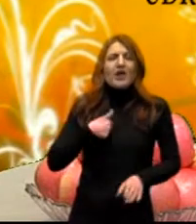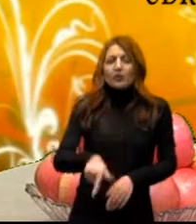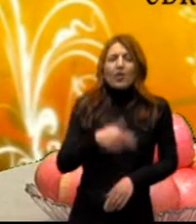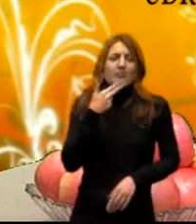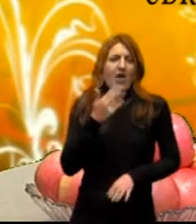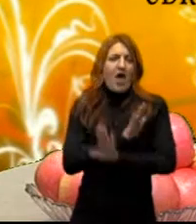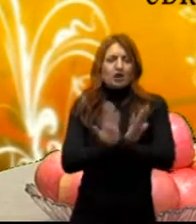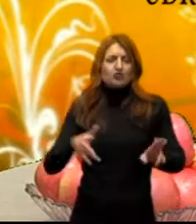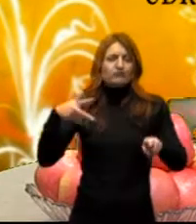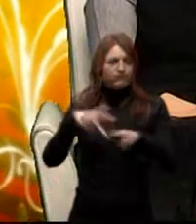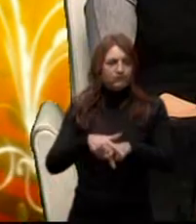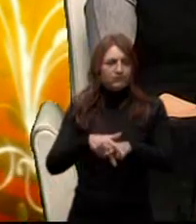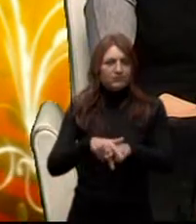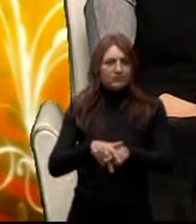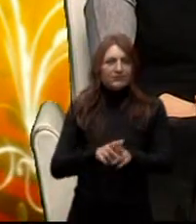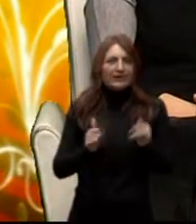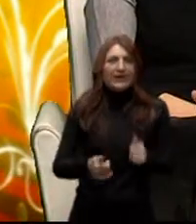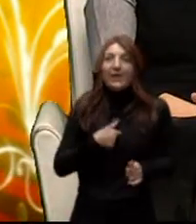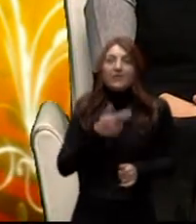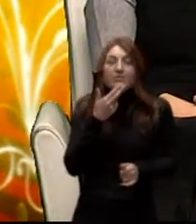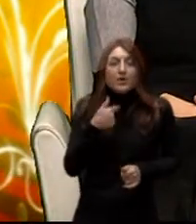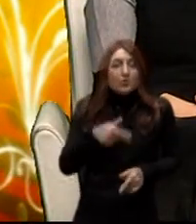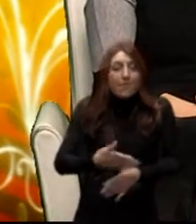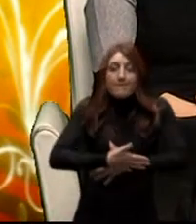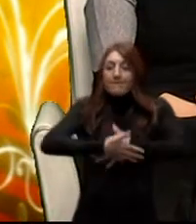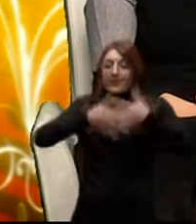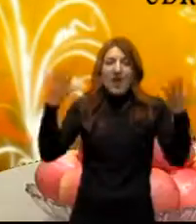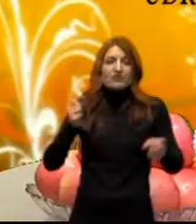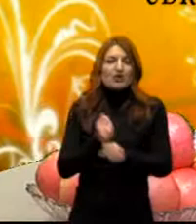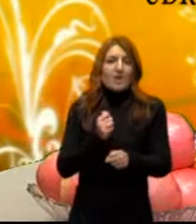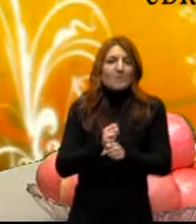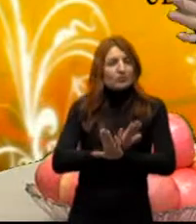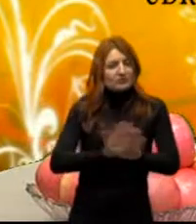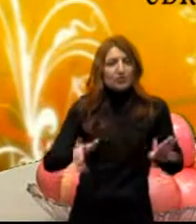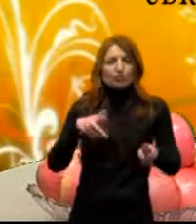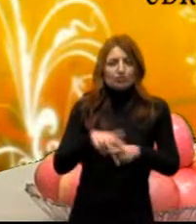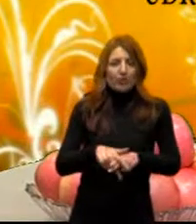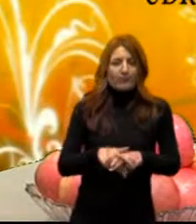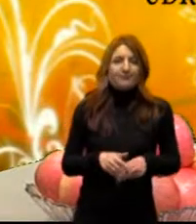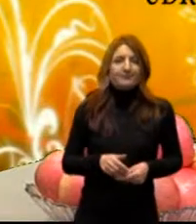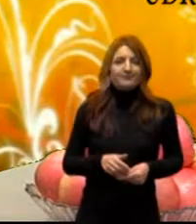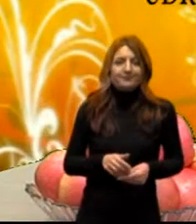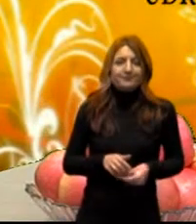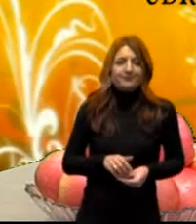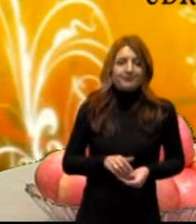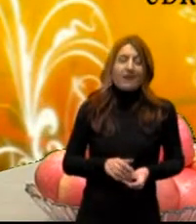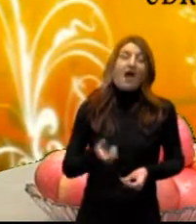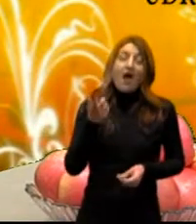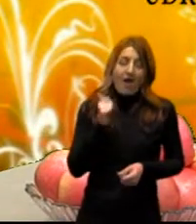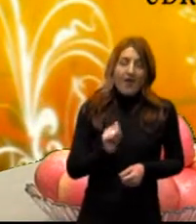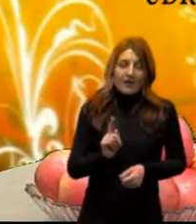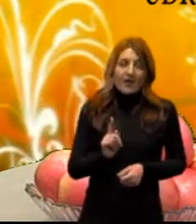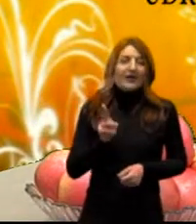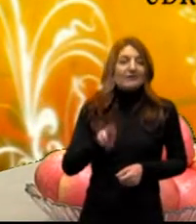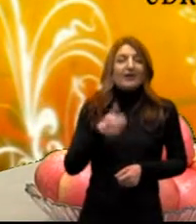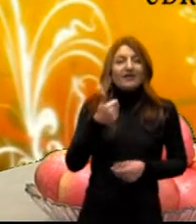jel tako? Ili ga neću obaviti, jel ga je previše? Bravo, ili ga neću. Pa znači, da. Znate, ali gledajte, doktorice Horvatić, postoji